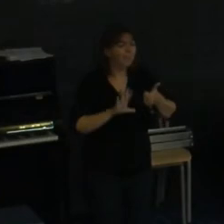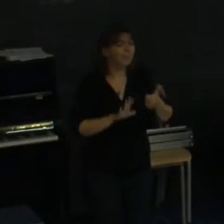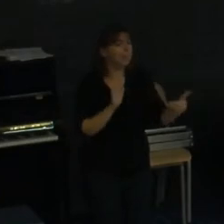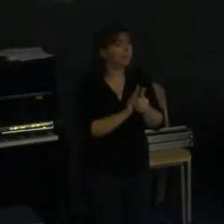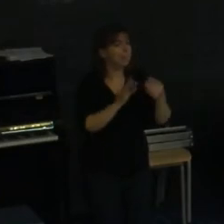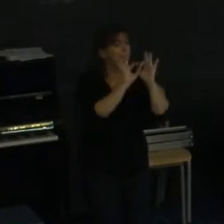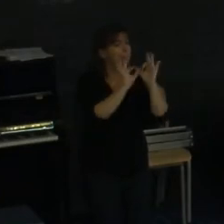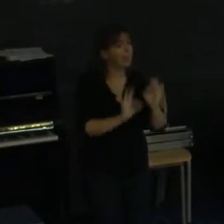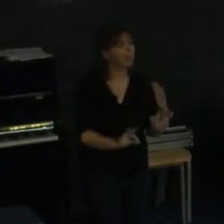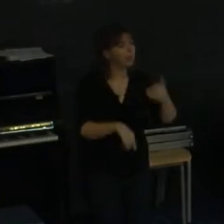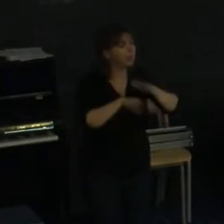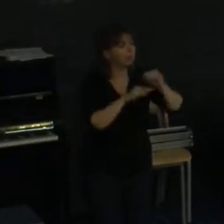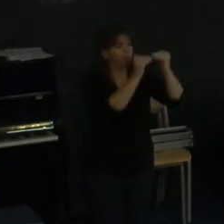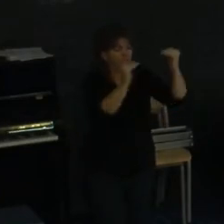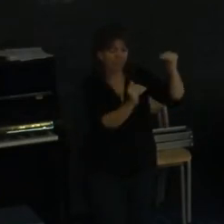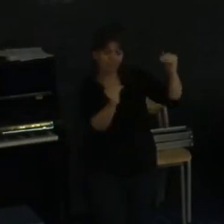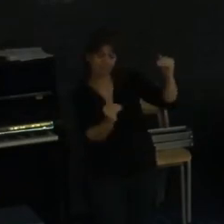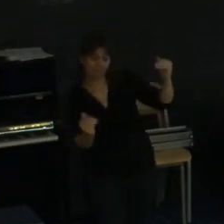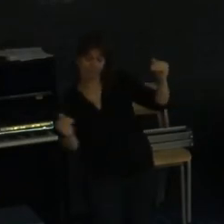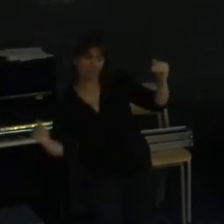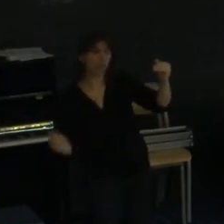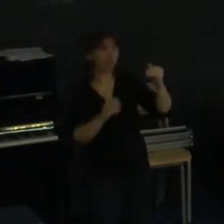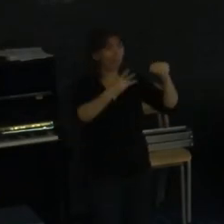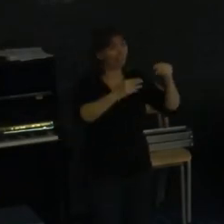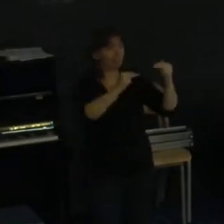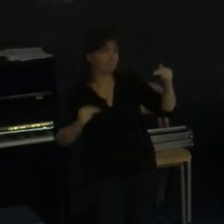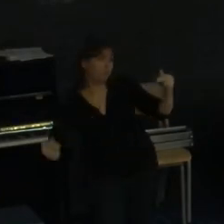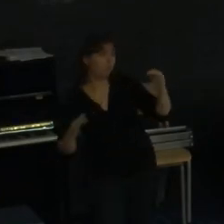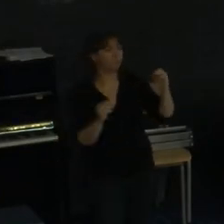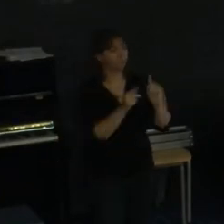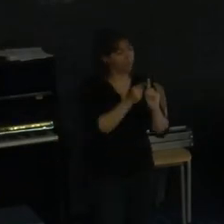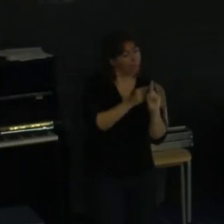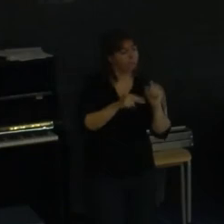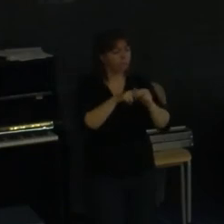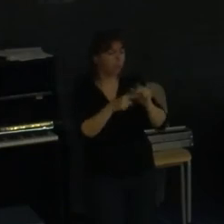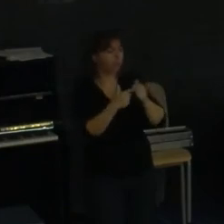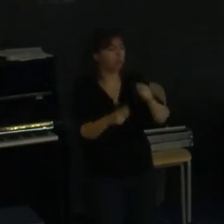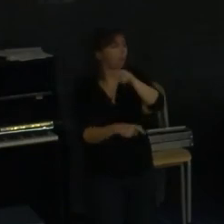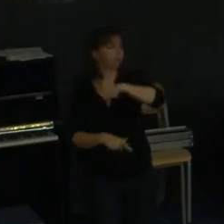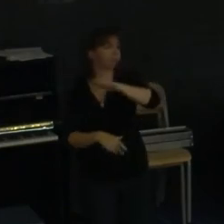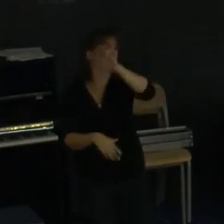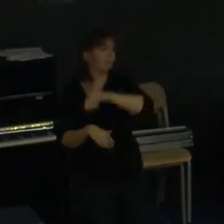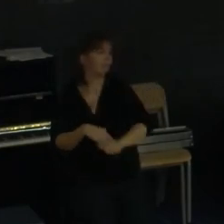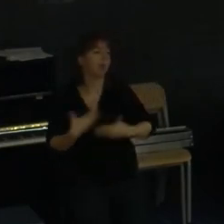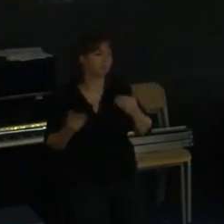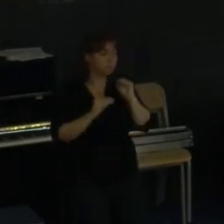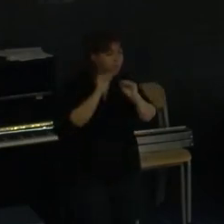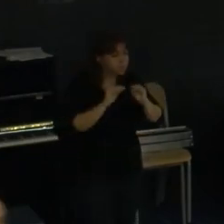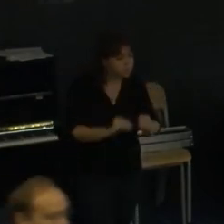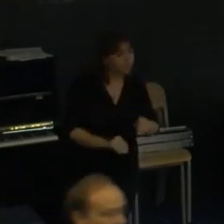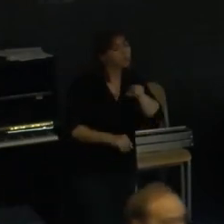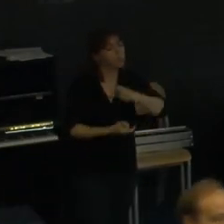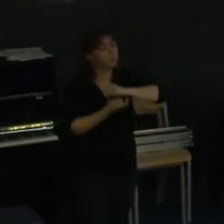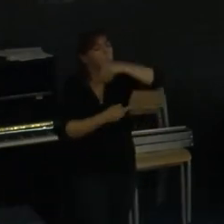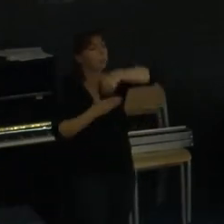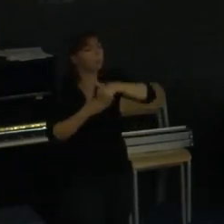niveaux d'indentation différentes avec des tabulations, des espaces, machin, etc. Donc, alors, oui, bien évidemment, Python vient directement avec un débugger. S'il y avait